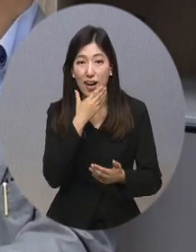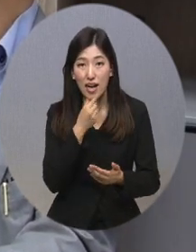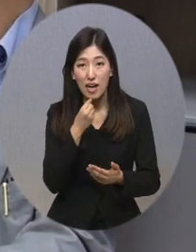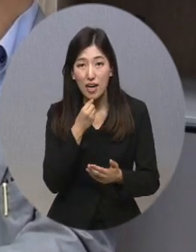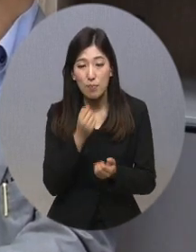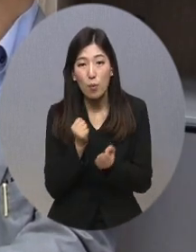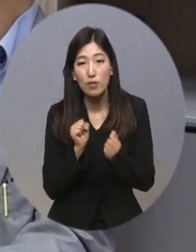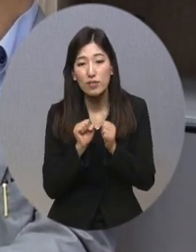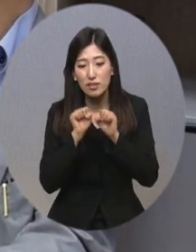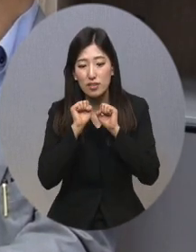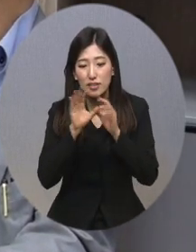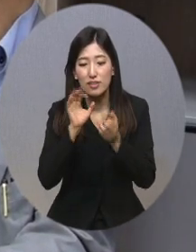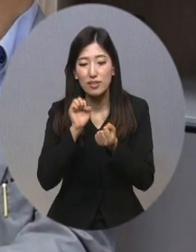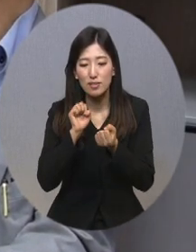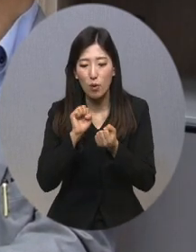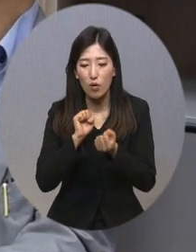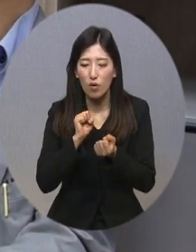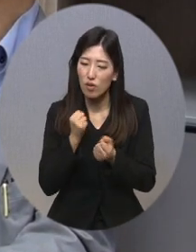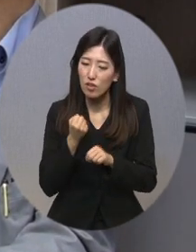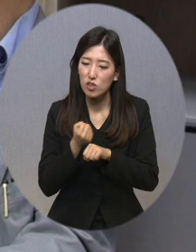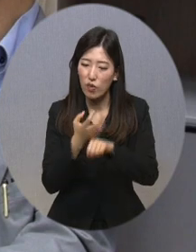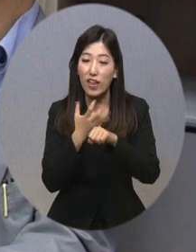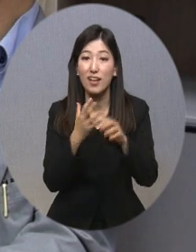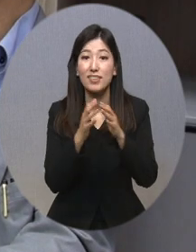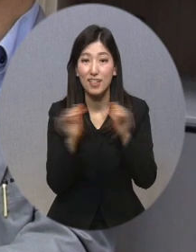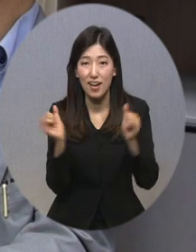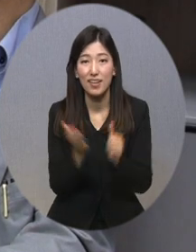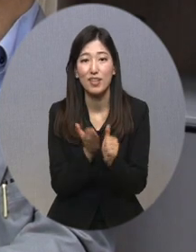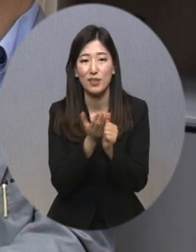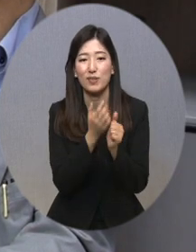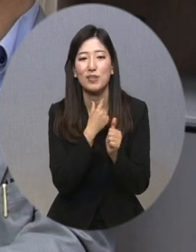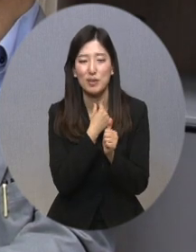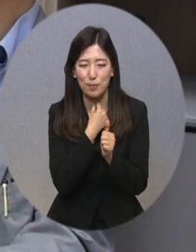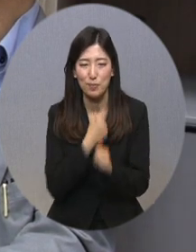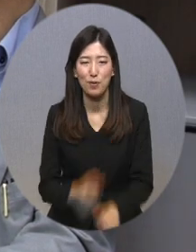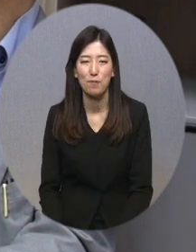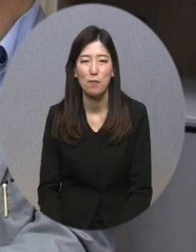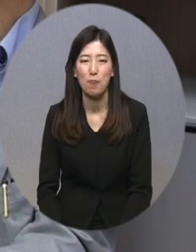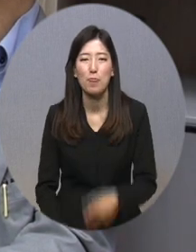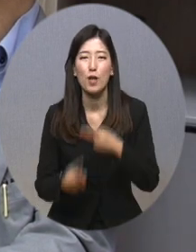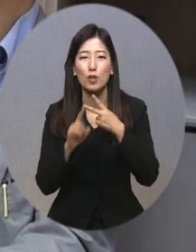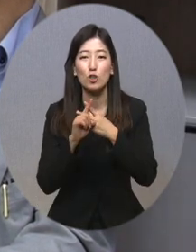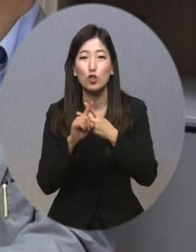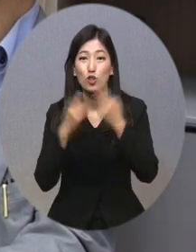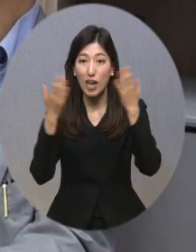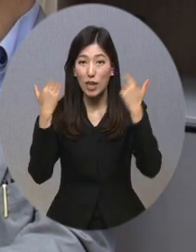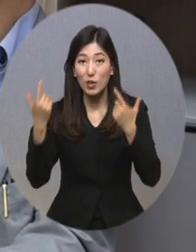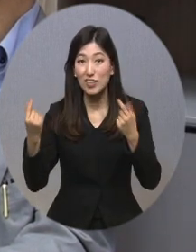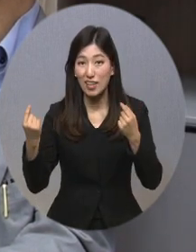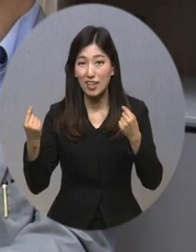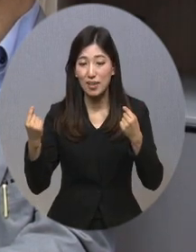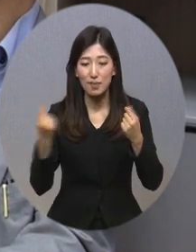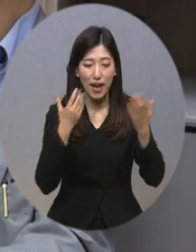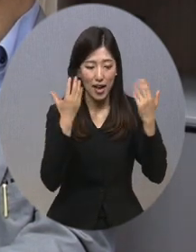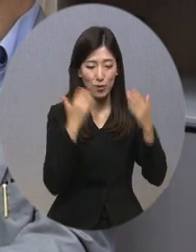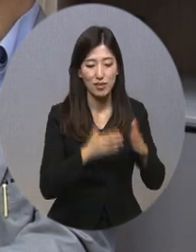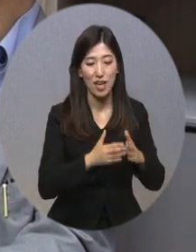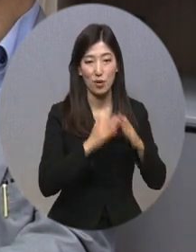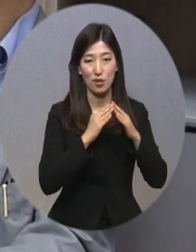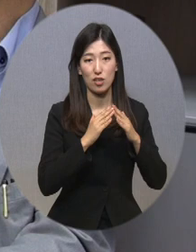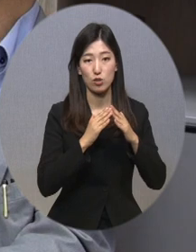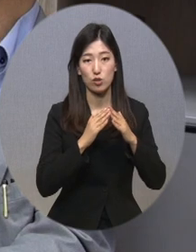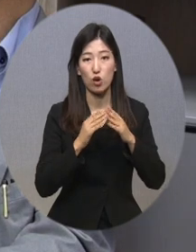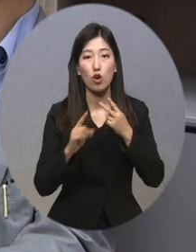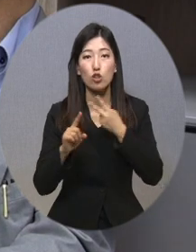뭐 대안학교식으로 해갖고 예. 중학교 가정으로 이렇게 해가지고 가장 우리가 아까 말씀하셨듯이 중학교